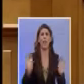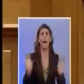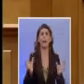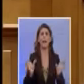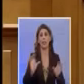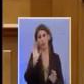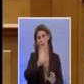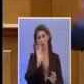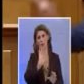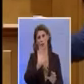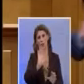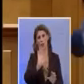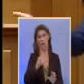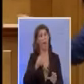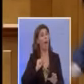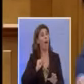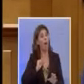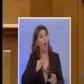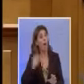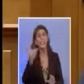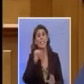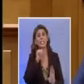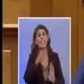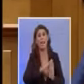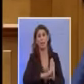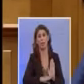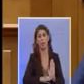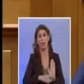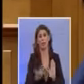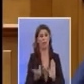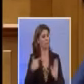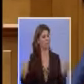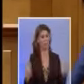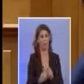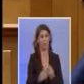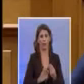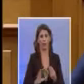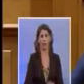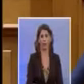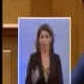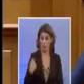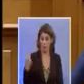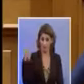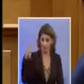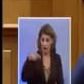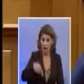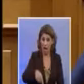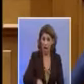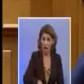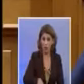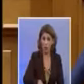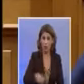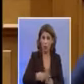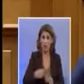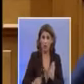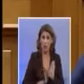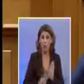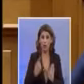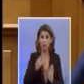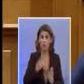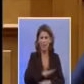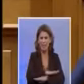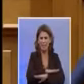τοπίου, πέρα και έξω από κάθε συνταγματική επιταγή. Και εμείς ερχόμαστε σήμερα εδώ και λέμε μπαίνει